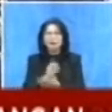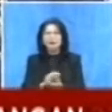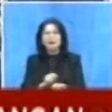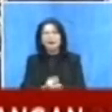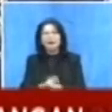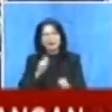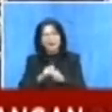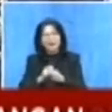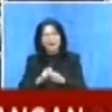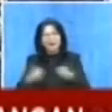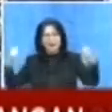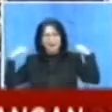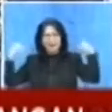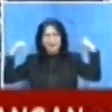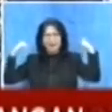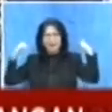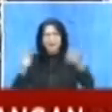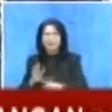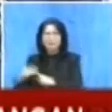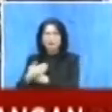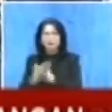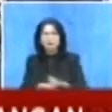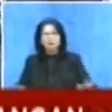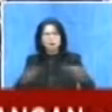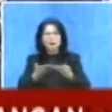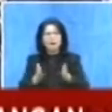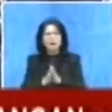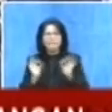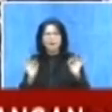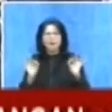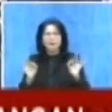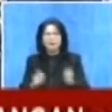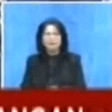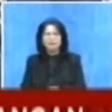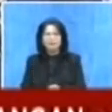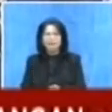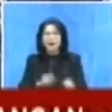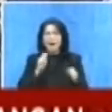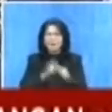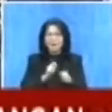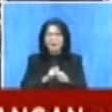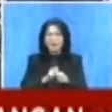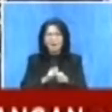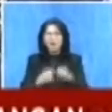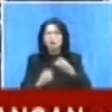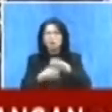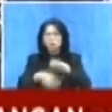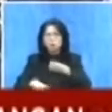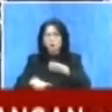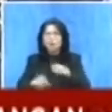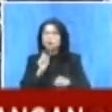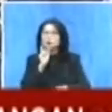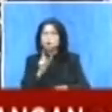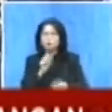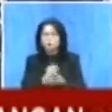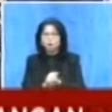kesehatan, perlindungan sosial, dan pendidikan. Reformasi struktural juga diarahkan untuk